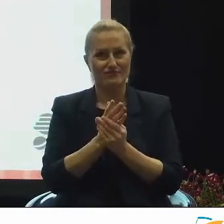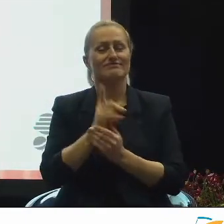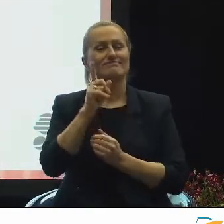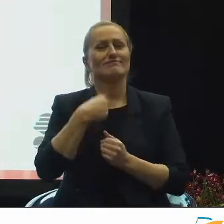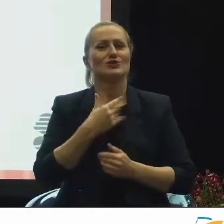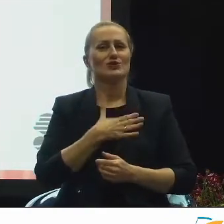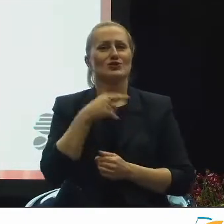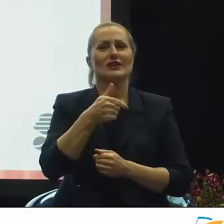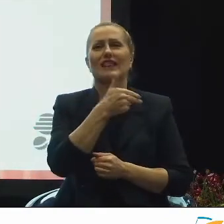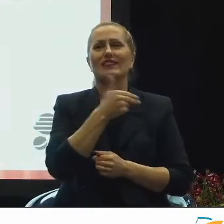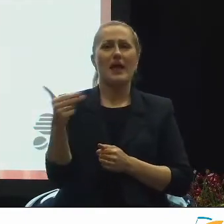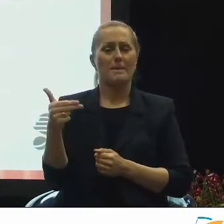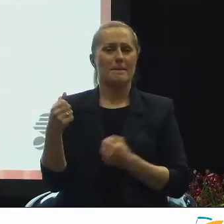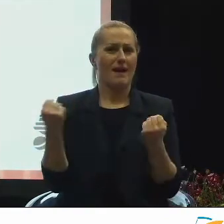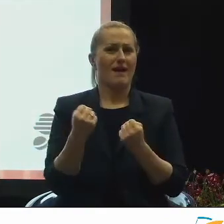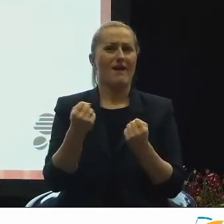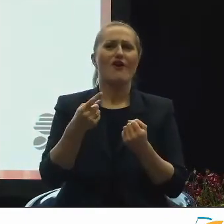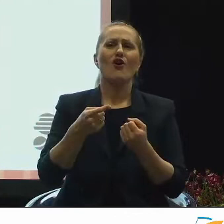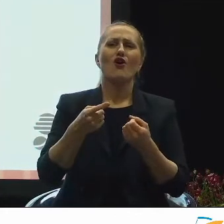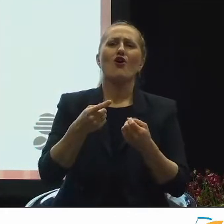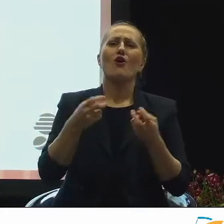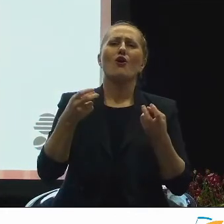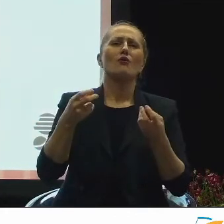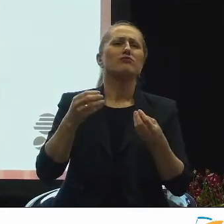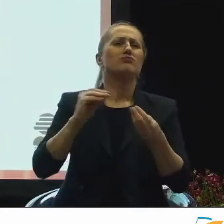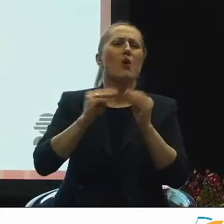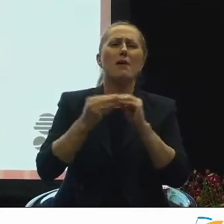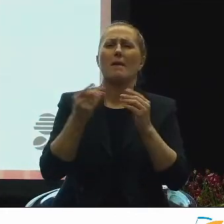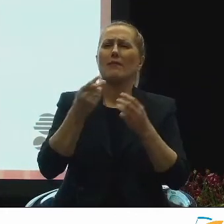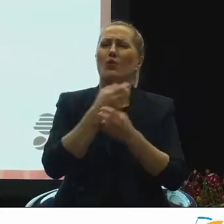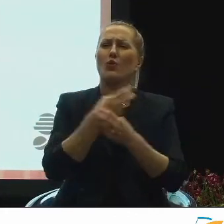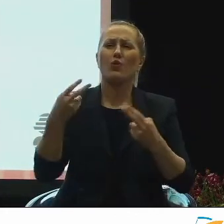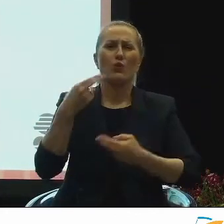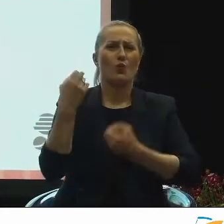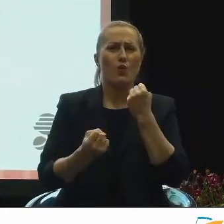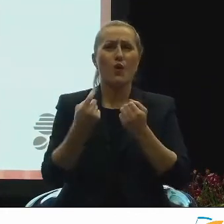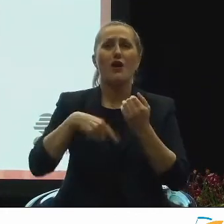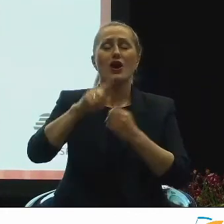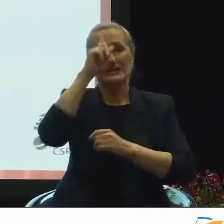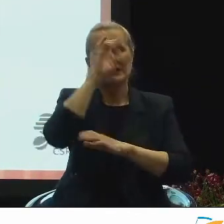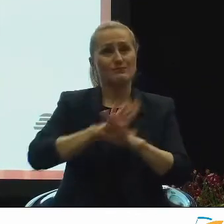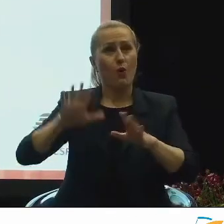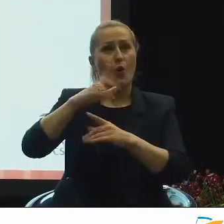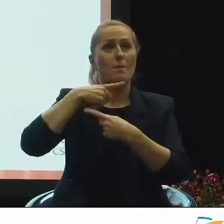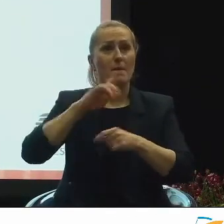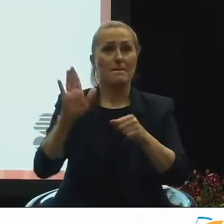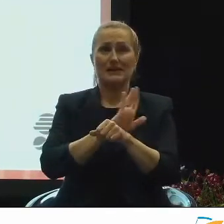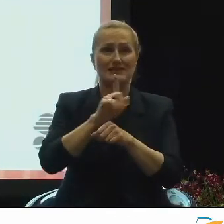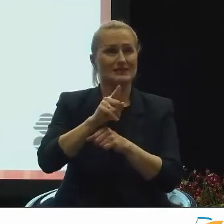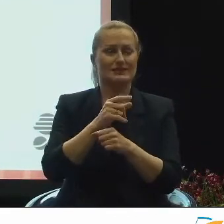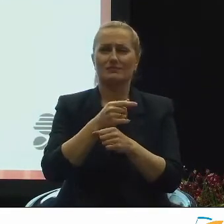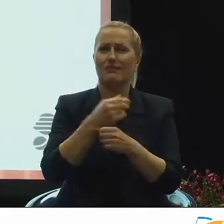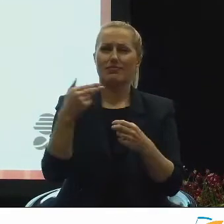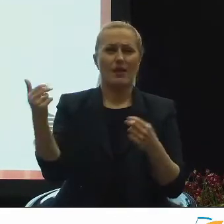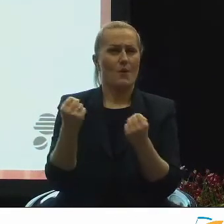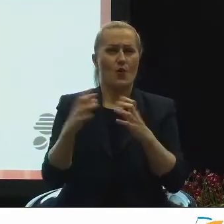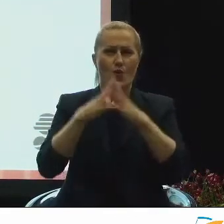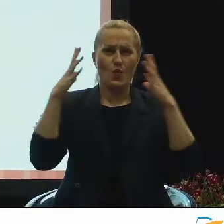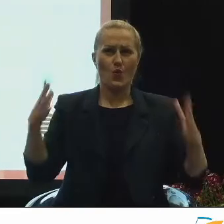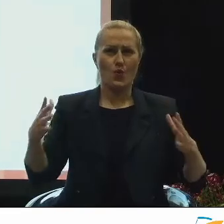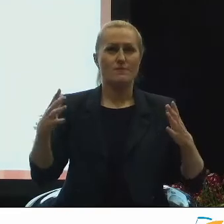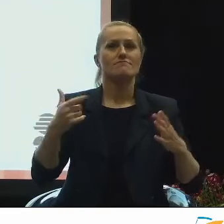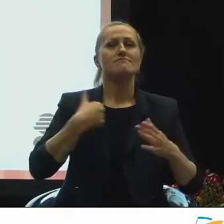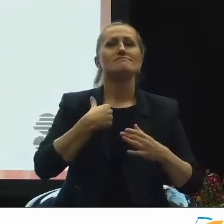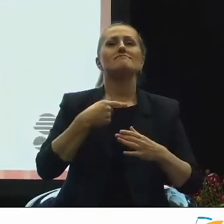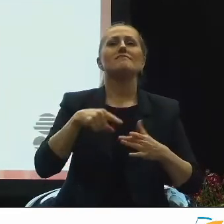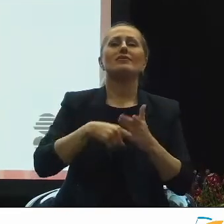wrażenie, że temat wyzwań związanych ze społeczną odpowiedzialnością biznesu jest znacznie szerszy. I